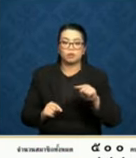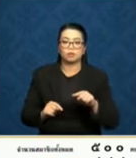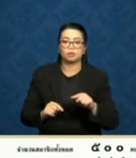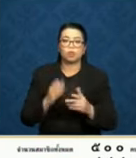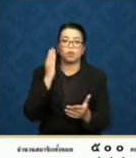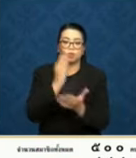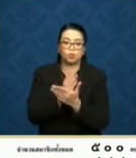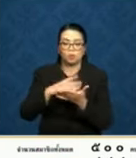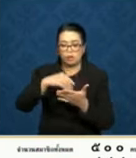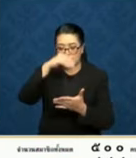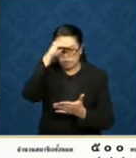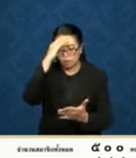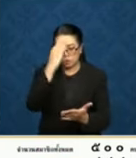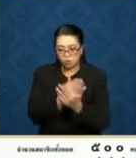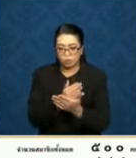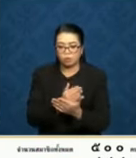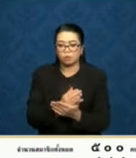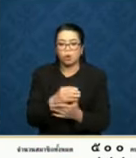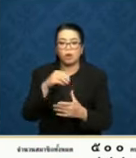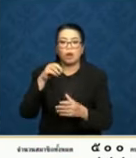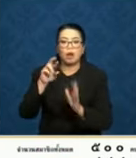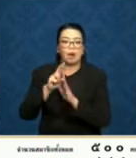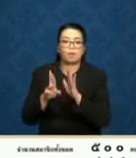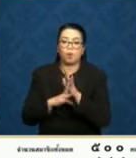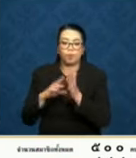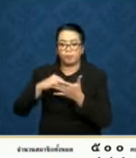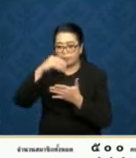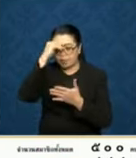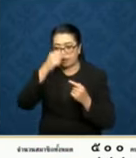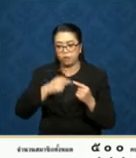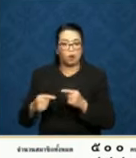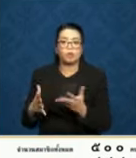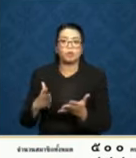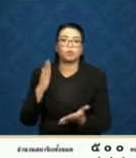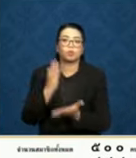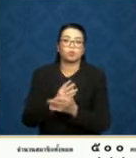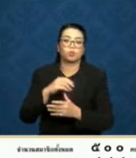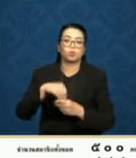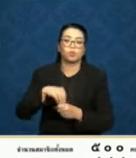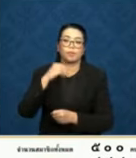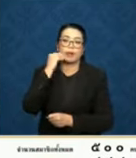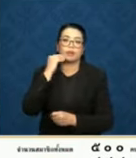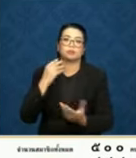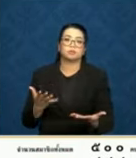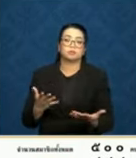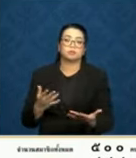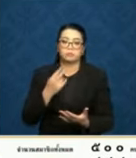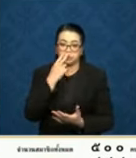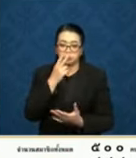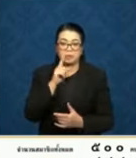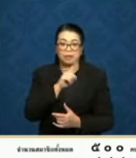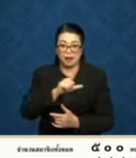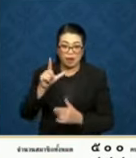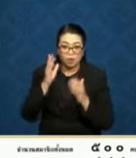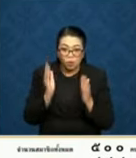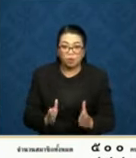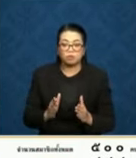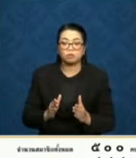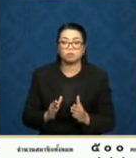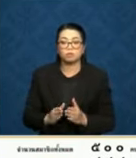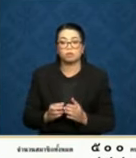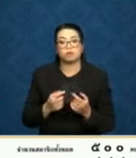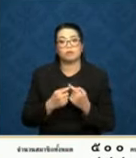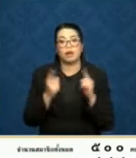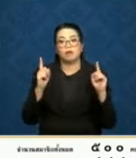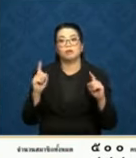ต้องออกจากการศึกษา ไม่ได้อยู่ใระบบของการศึกษาดูตเลขตนี้ น่าตกใจครท่ประทาน และแลก